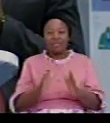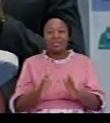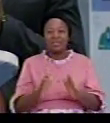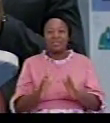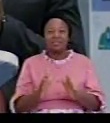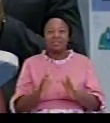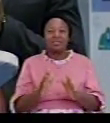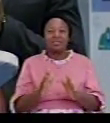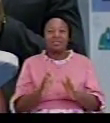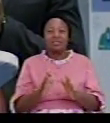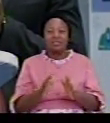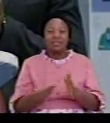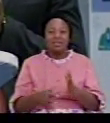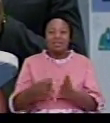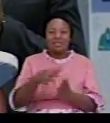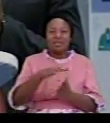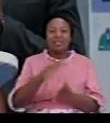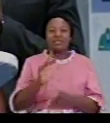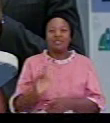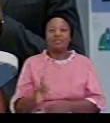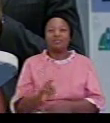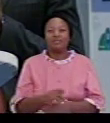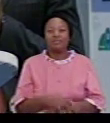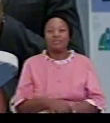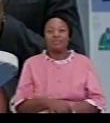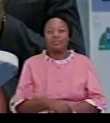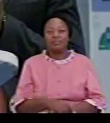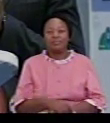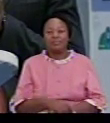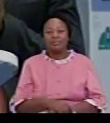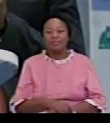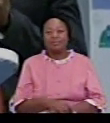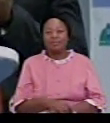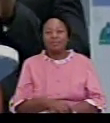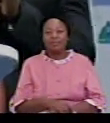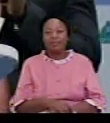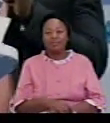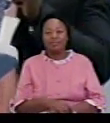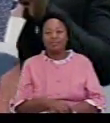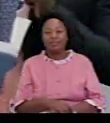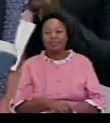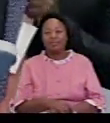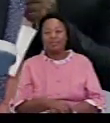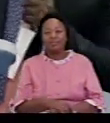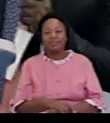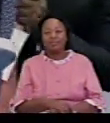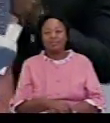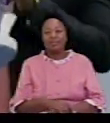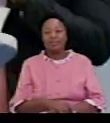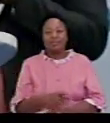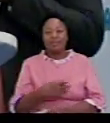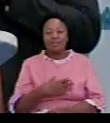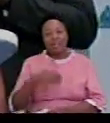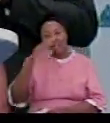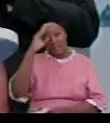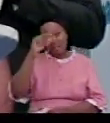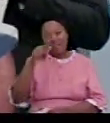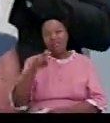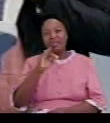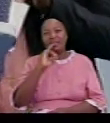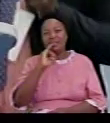le porte-parole du corps de Christ au Togo. And he is